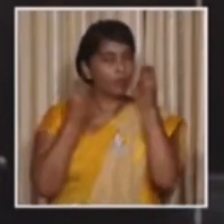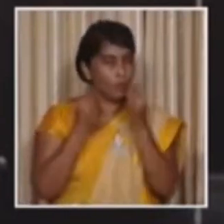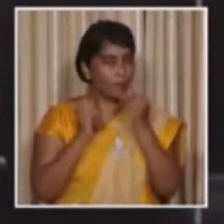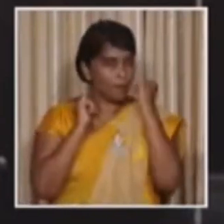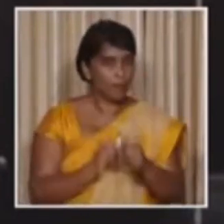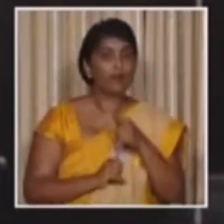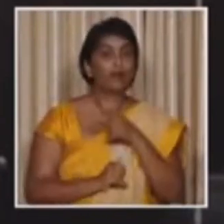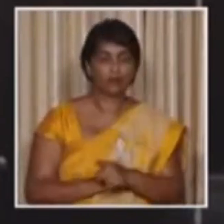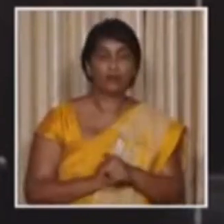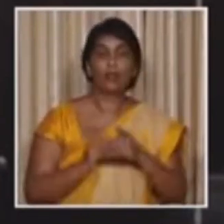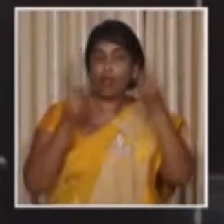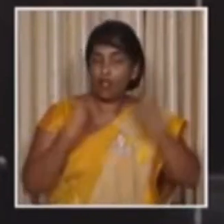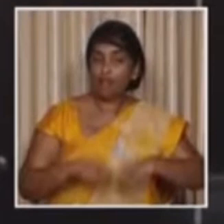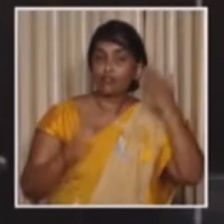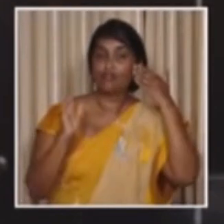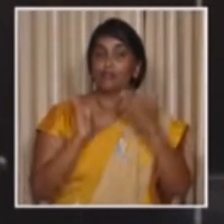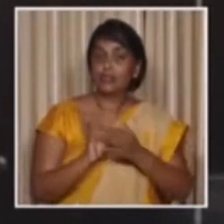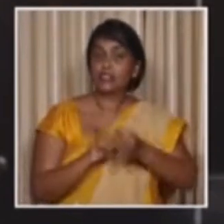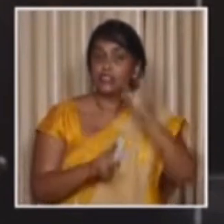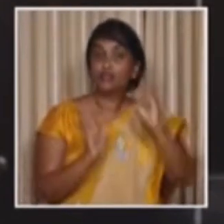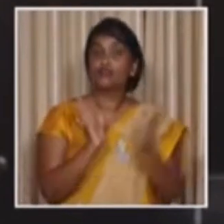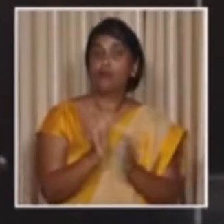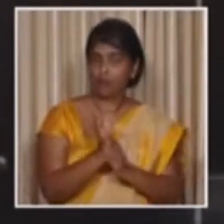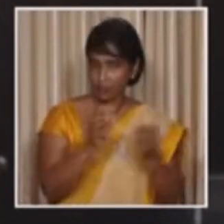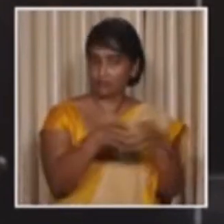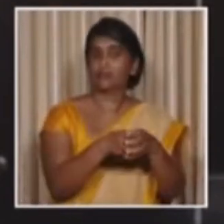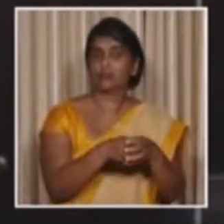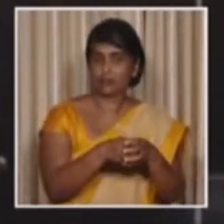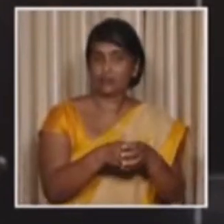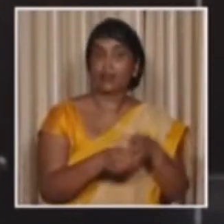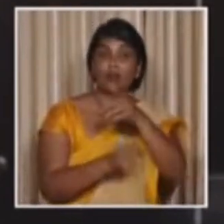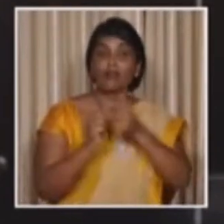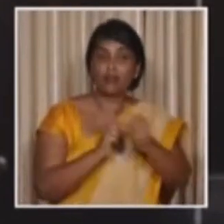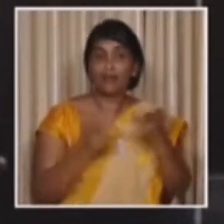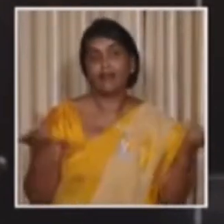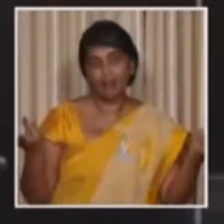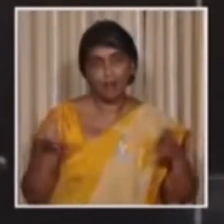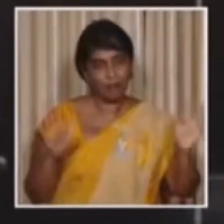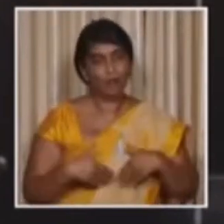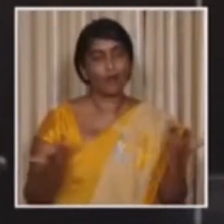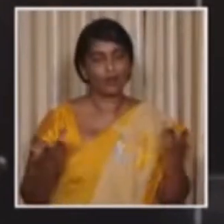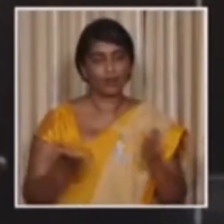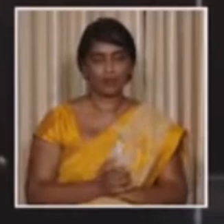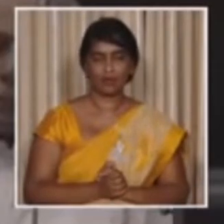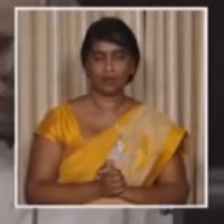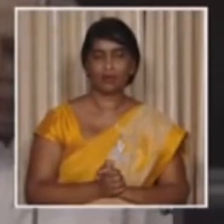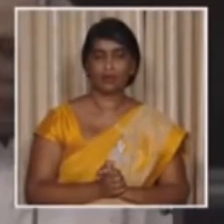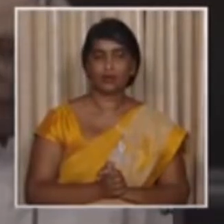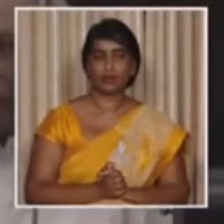පිළිබඳව බංකලොත් භාවය පිළිබඳව ජනාධිපති කොමිසමක් පත් කරන්න කියලා. ඒක ඔබතුමා කරලා නැහැ තාම. Let me reply.